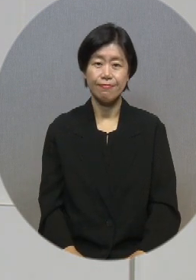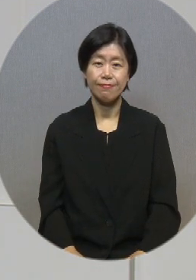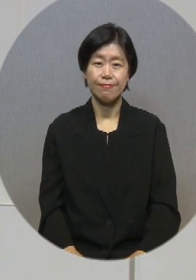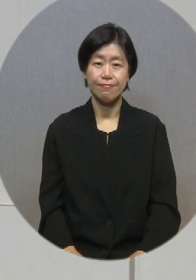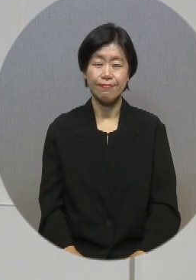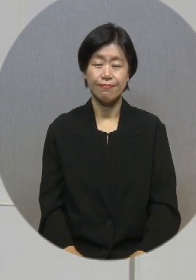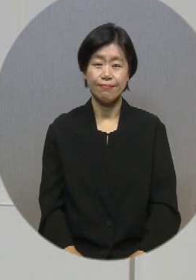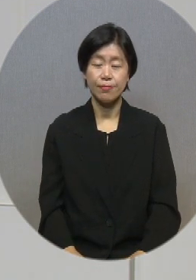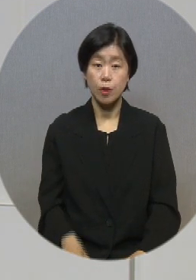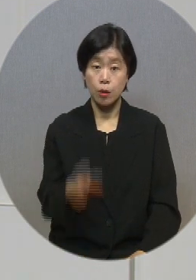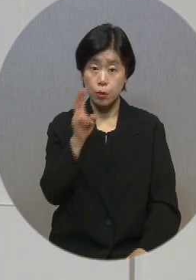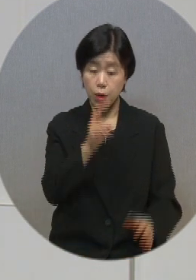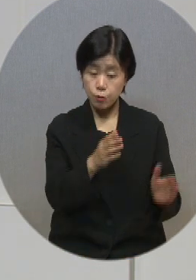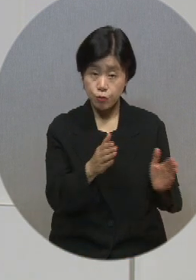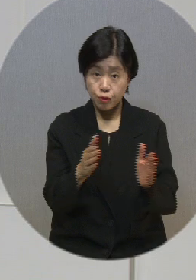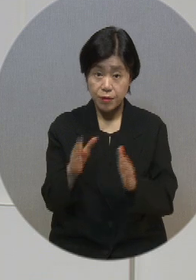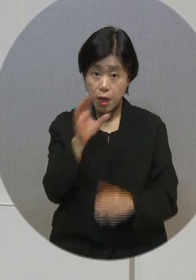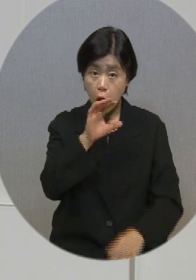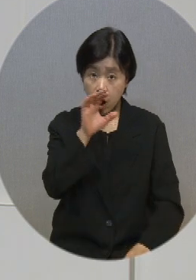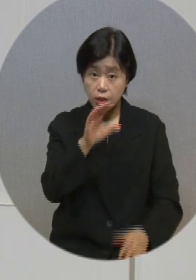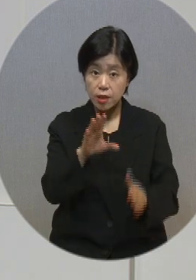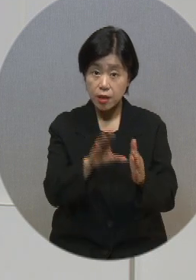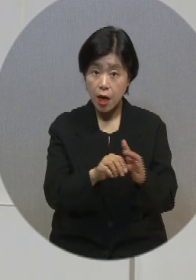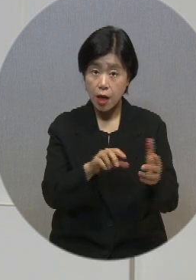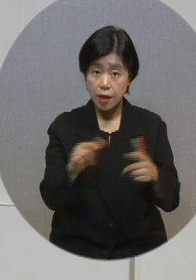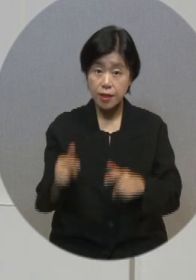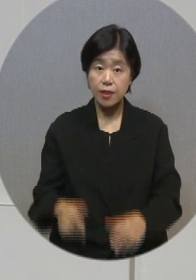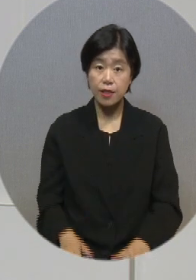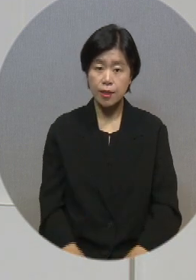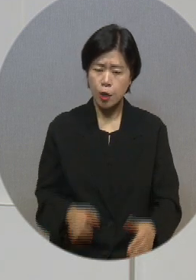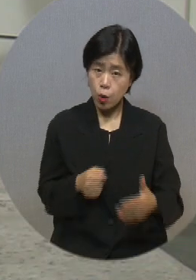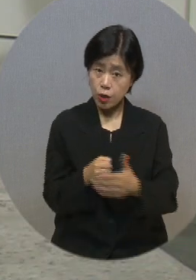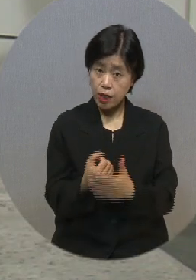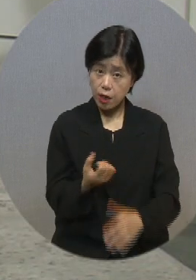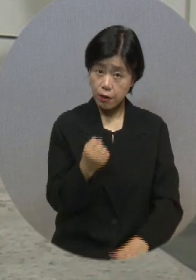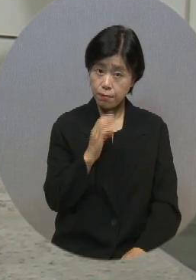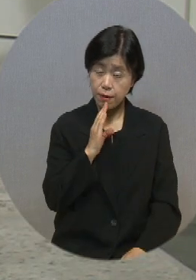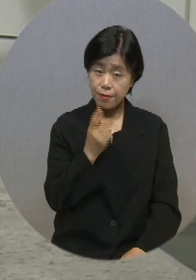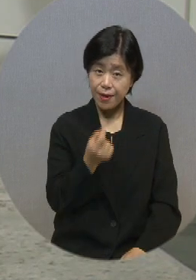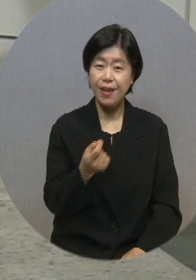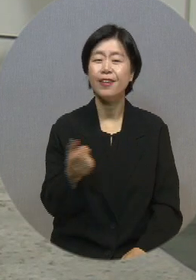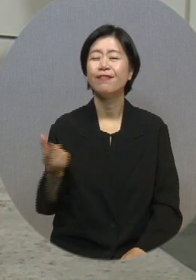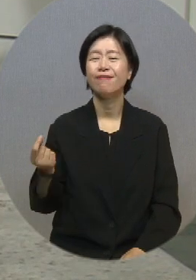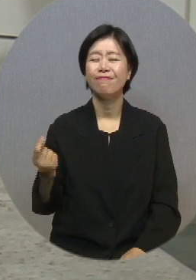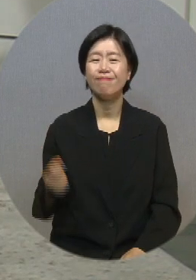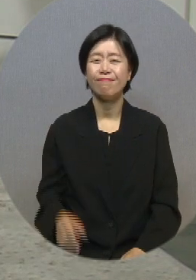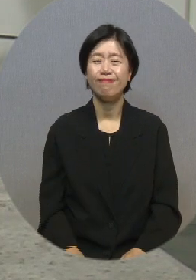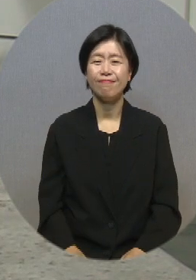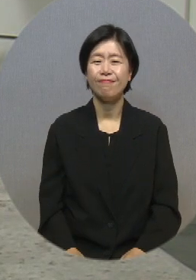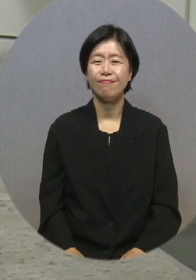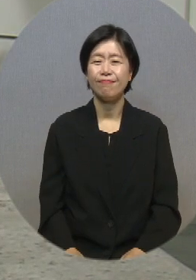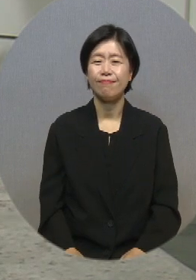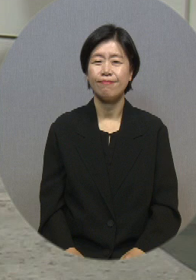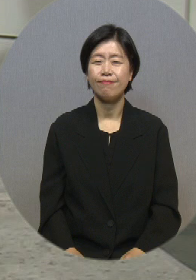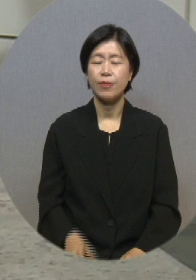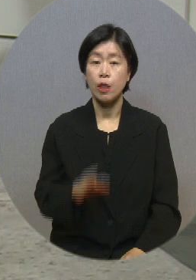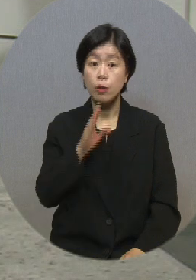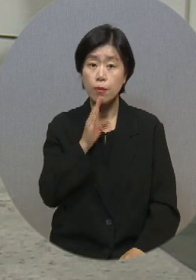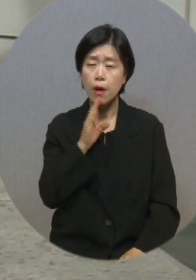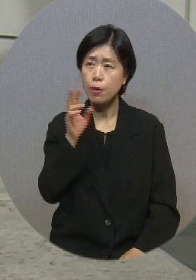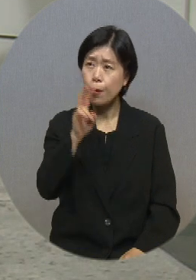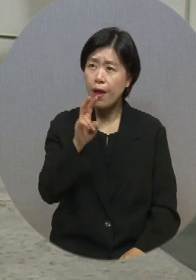또 어렵기도 하고 또 용기도 네. 얻고 하셨다는데 그러셨어요? 네 맞습니다. 네